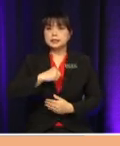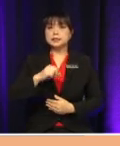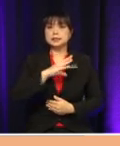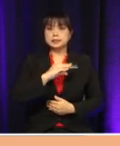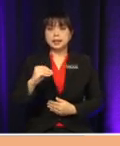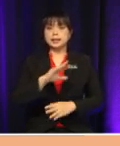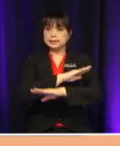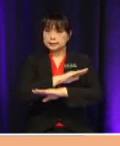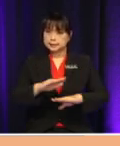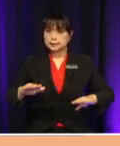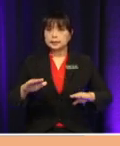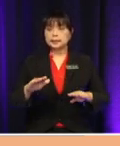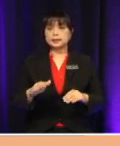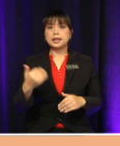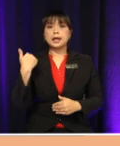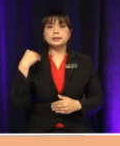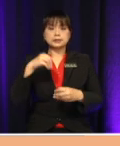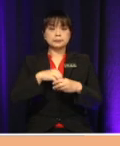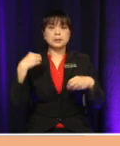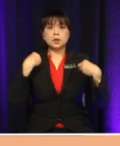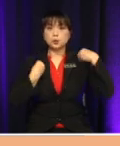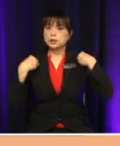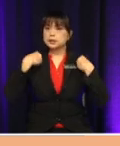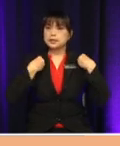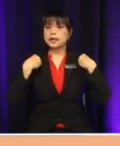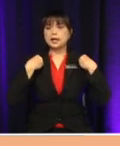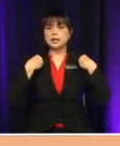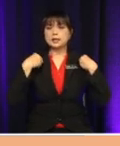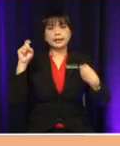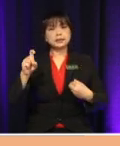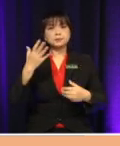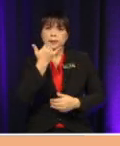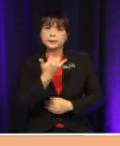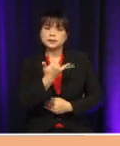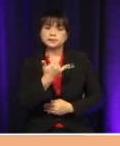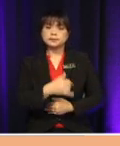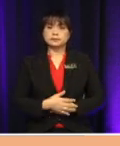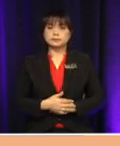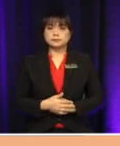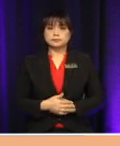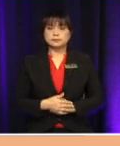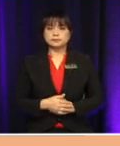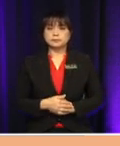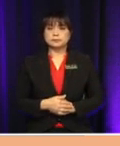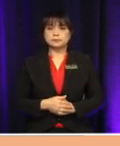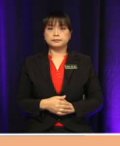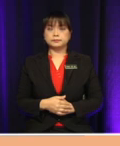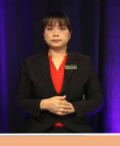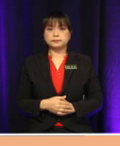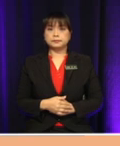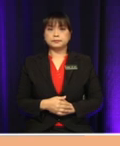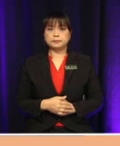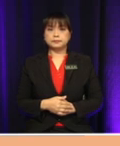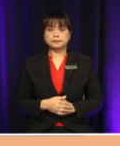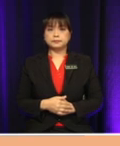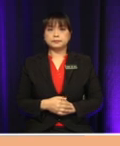dikategorikan ke dalam organisme es bertanya sekarang dia kata kenapa dia masuk dalam alam